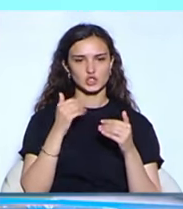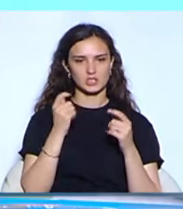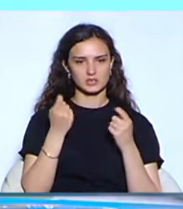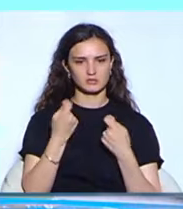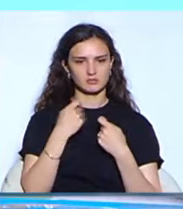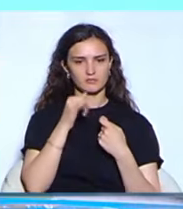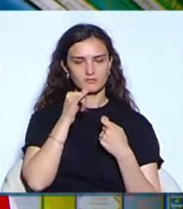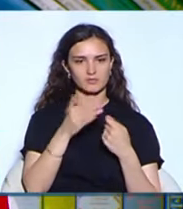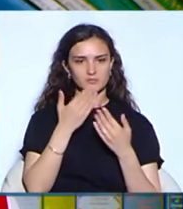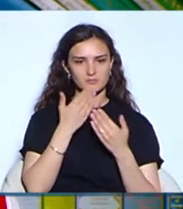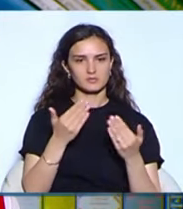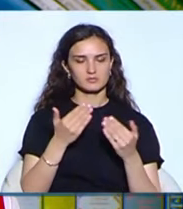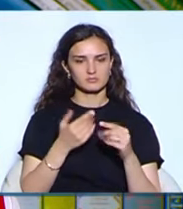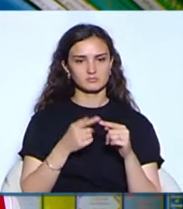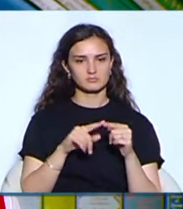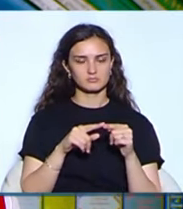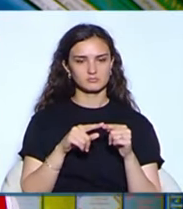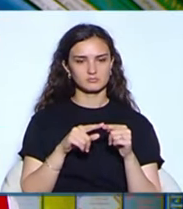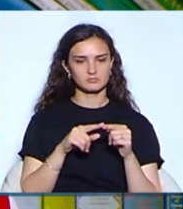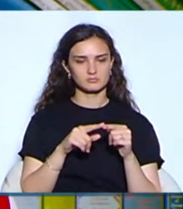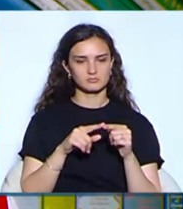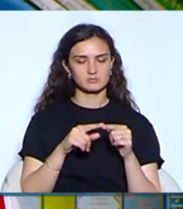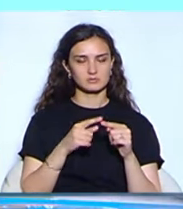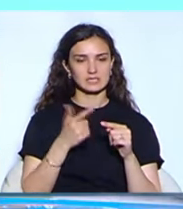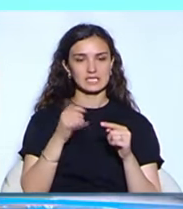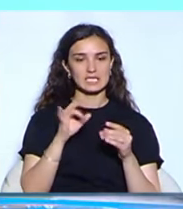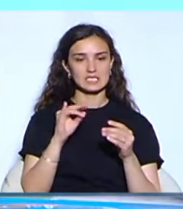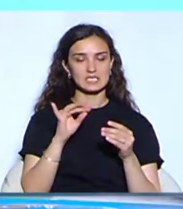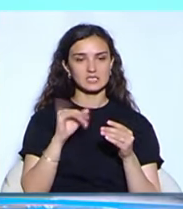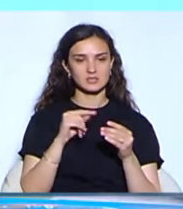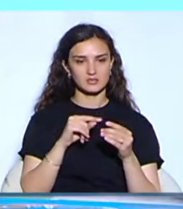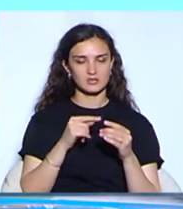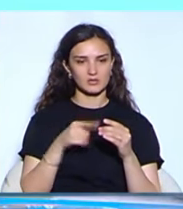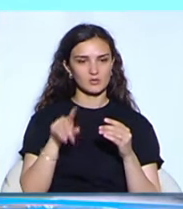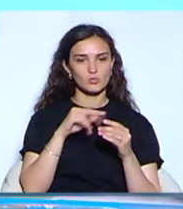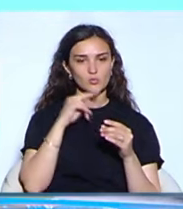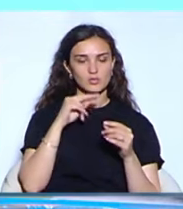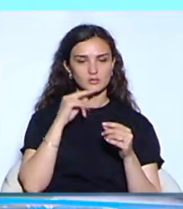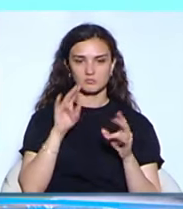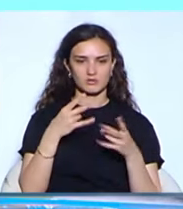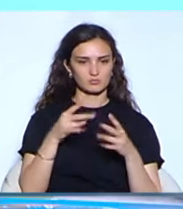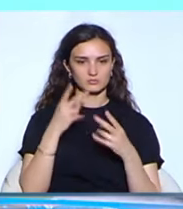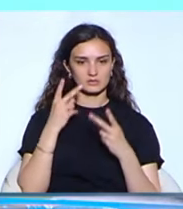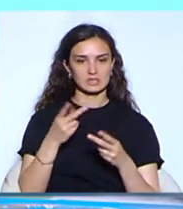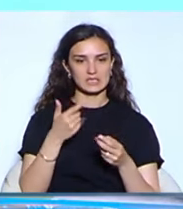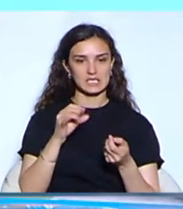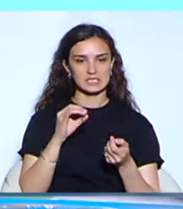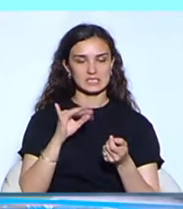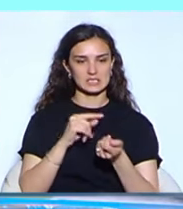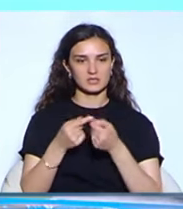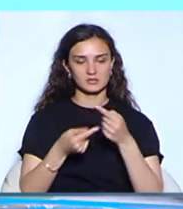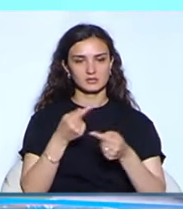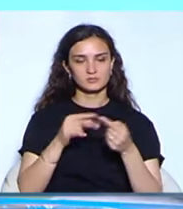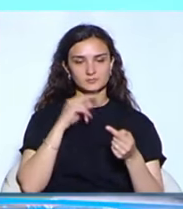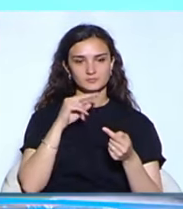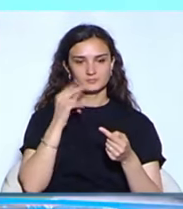შორის გენეტიკური ტვირთი და აქედან გამომდინარე მოვადუნოთ ზოგჯერ ყურადღება ან არ